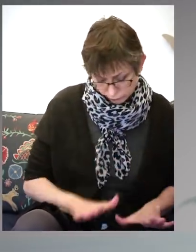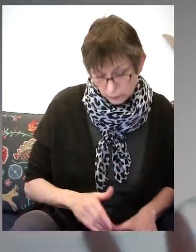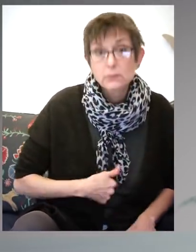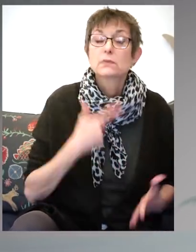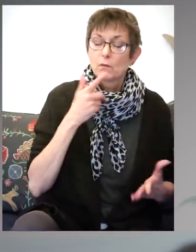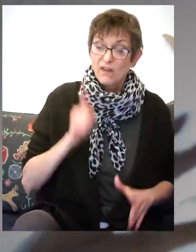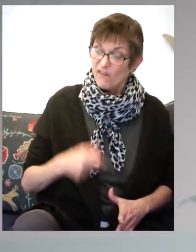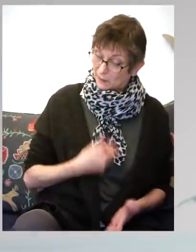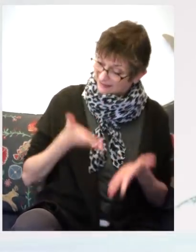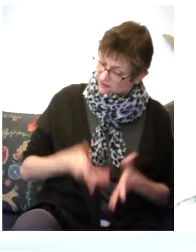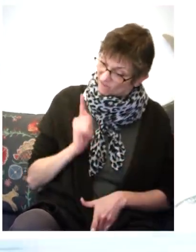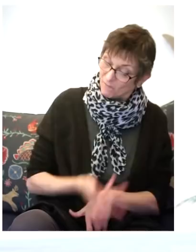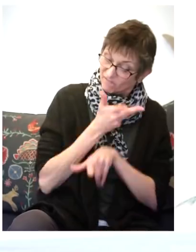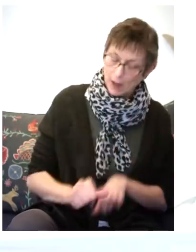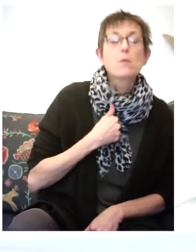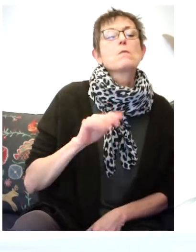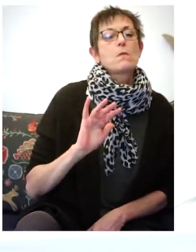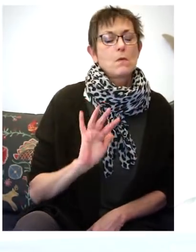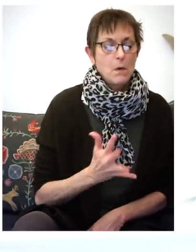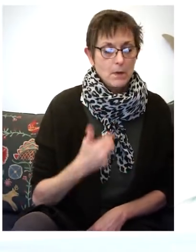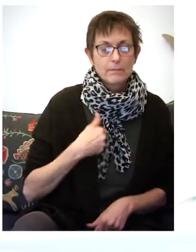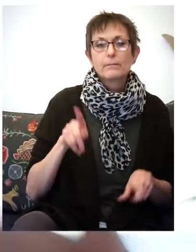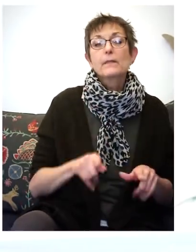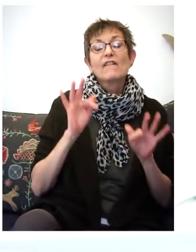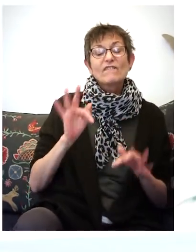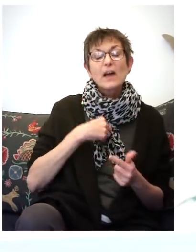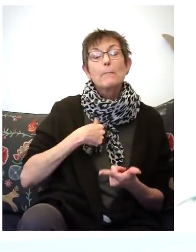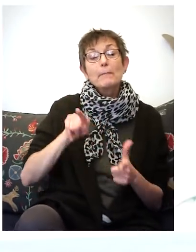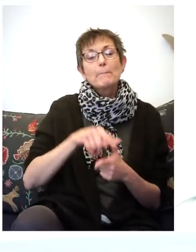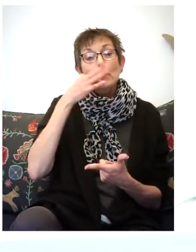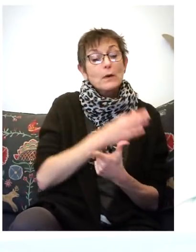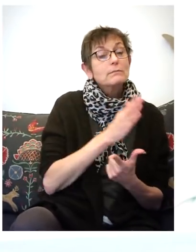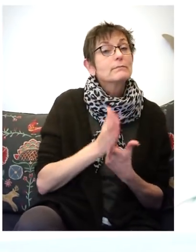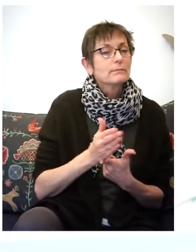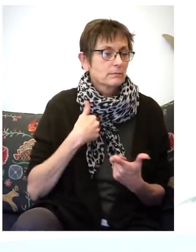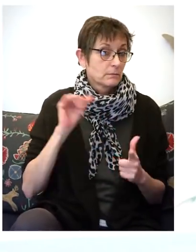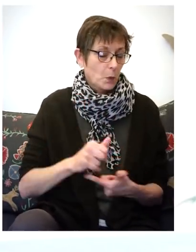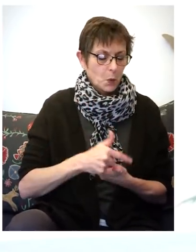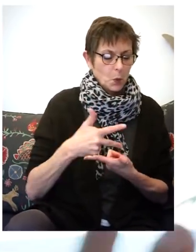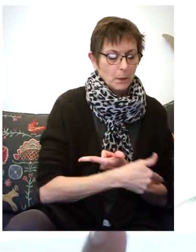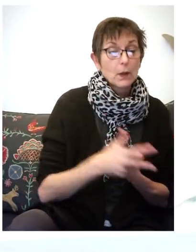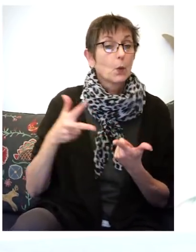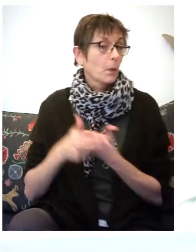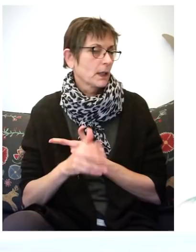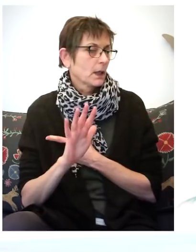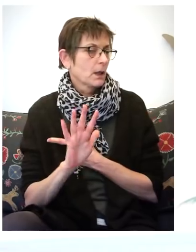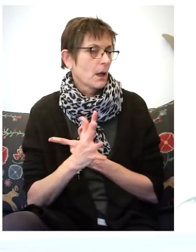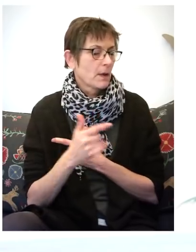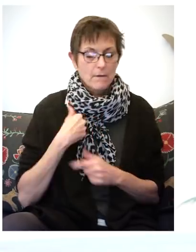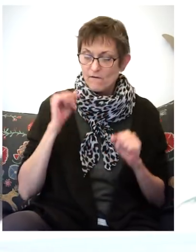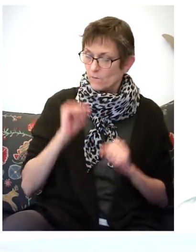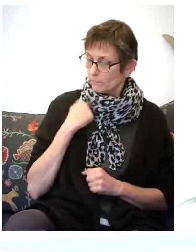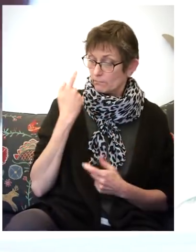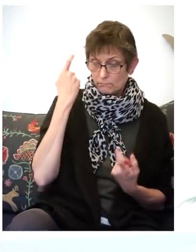partie, comment tenir ses résolutions. Alors assez logiquement, comme j'ai utilisé la métaphore des deux poisons, je vais utiliser la métaphore des deux antidotes. J'ai trouvé